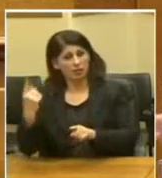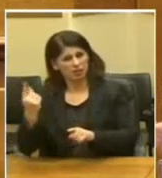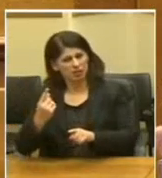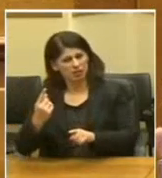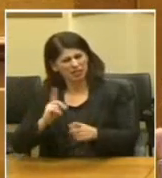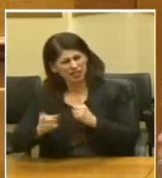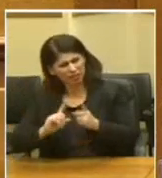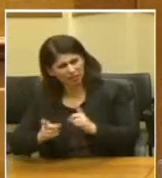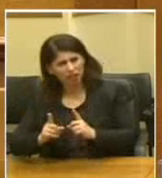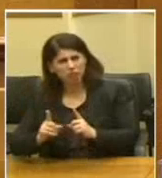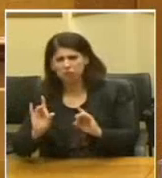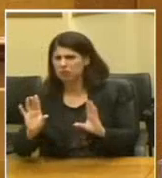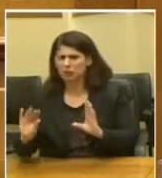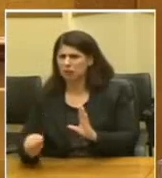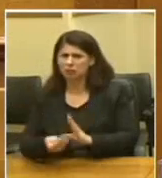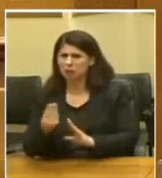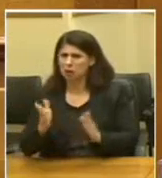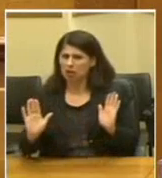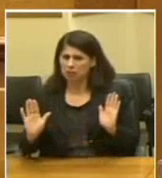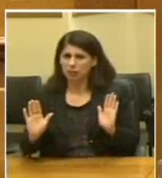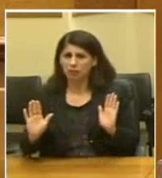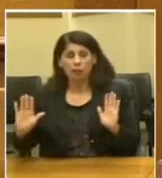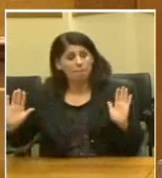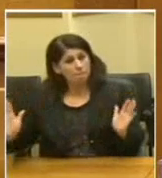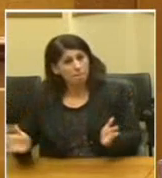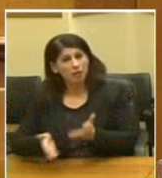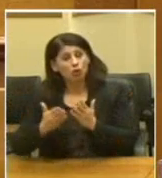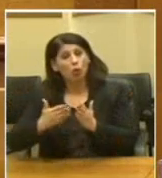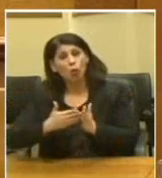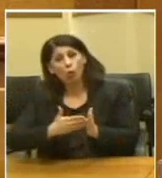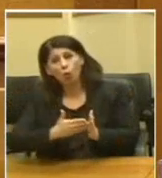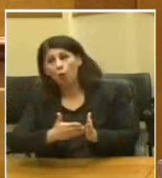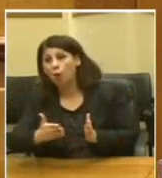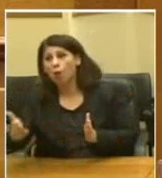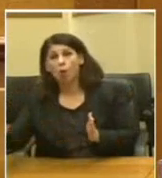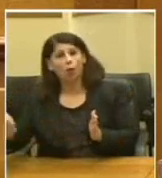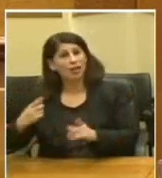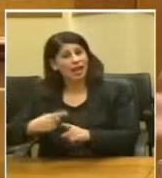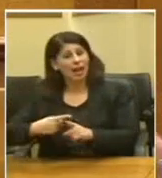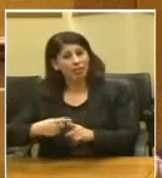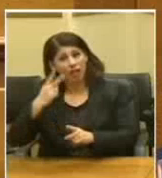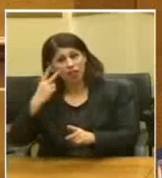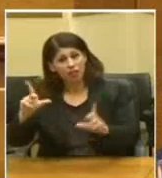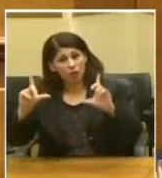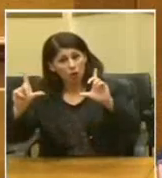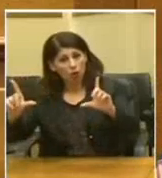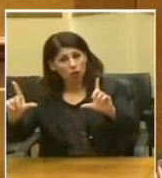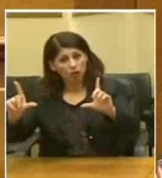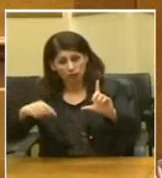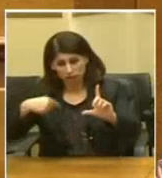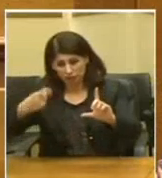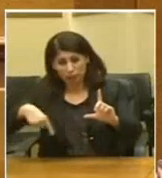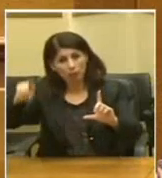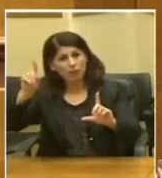τίποτα τέτοιο προχθές. Παρά το γεγονός ότι όλη η Ελλάδα είδε την εικόνα αυτή, παρά το γεγονός ότι όλη η Ελλάδα την επόμενη μέρα είδε